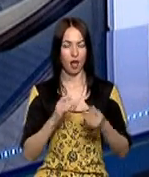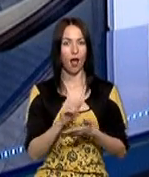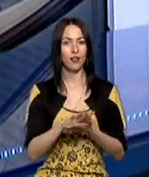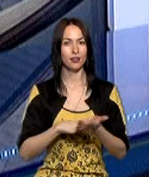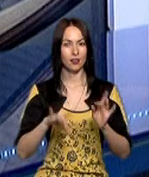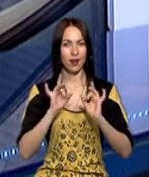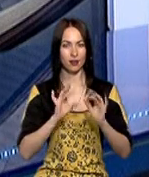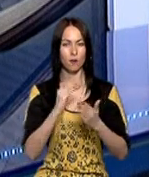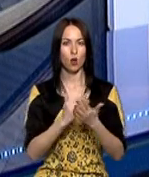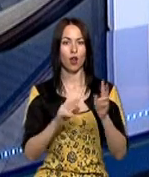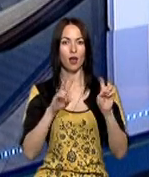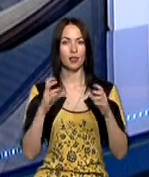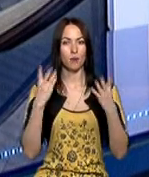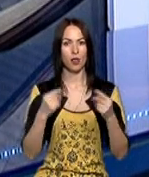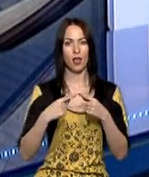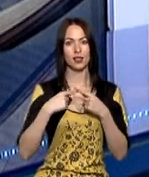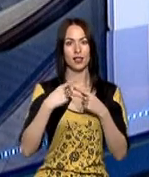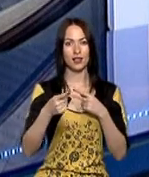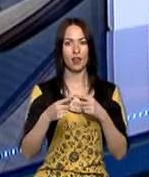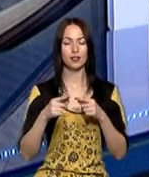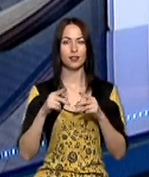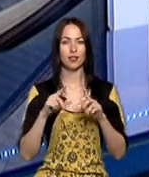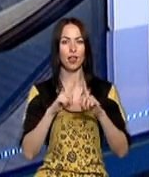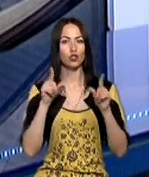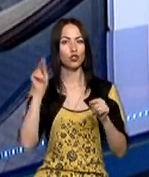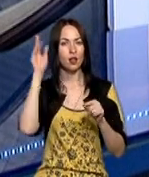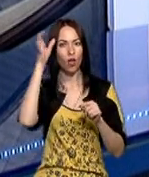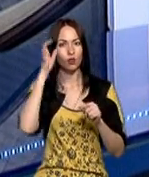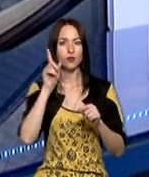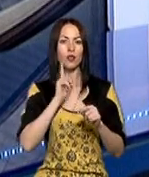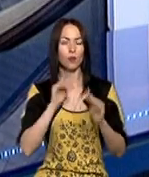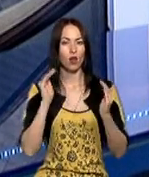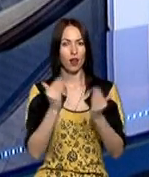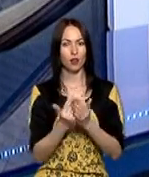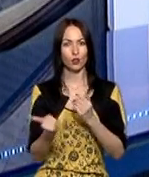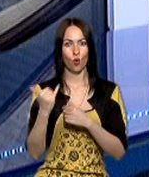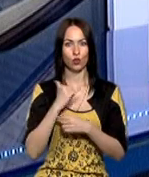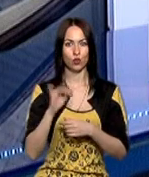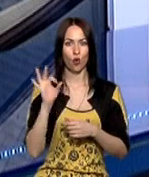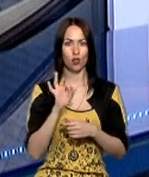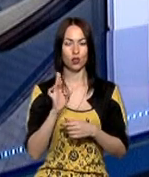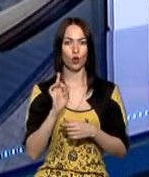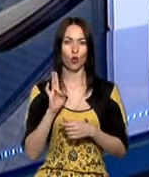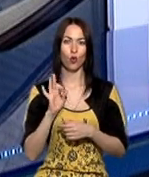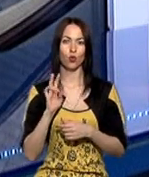продовжить програма «Тема дня. Дистанційна шкільна освіта під час карантину». Гостя студії Олена